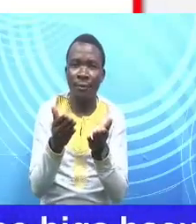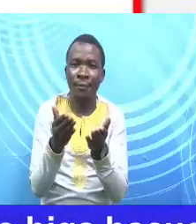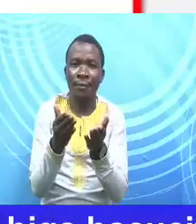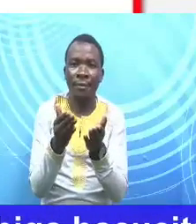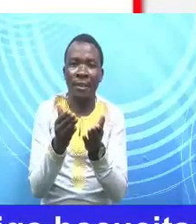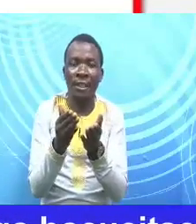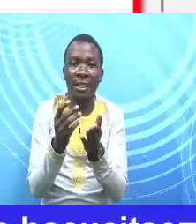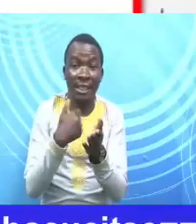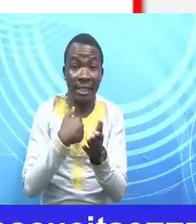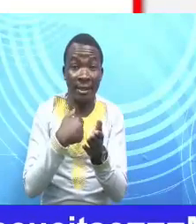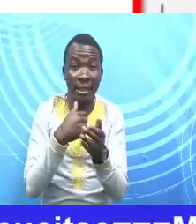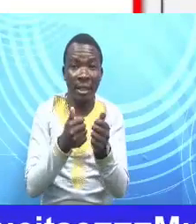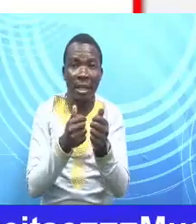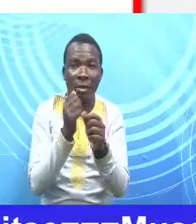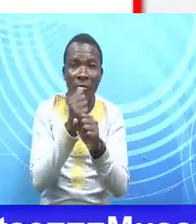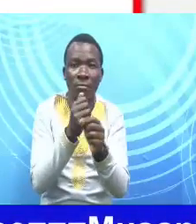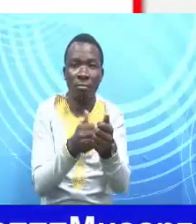nabikurikiranye.